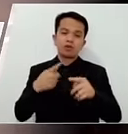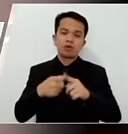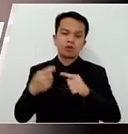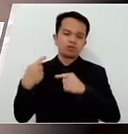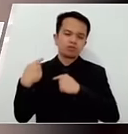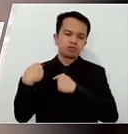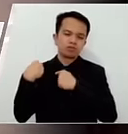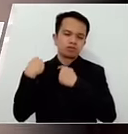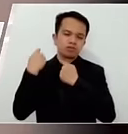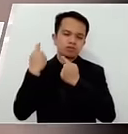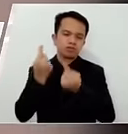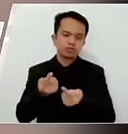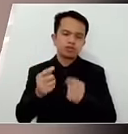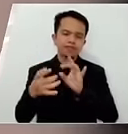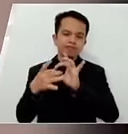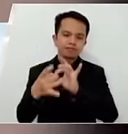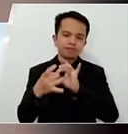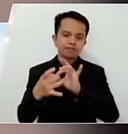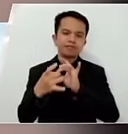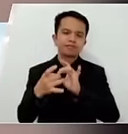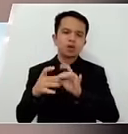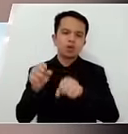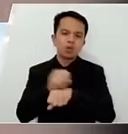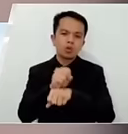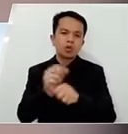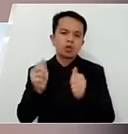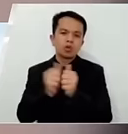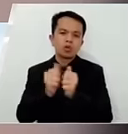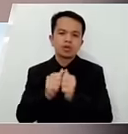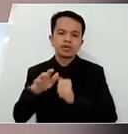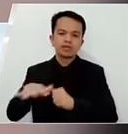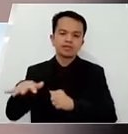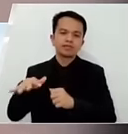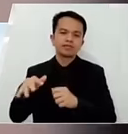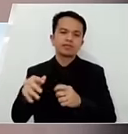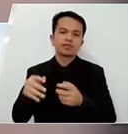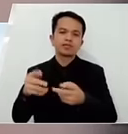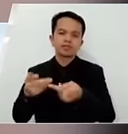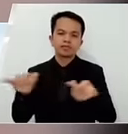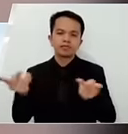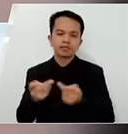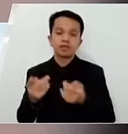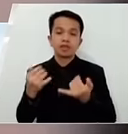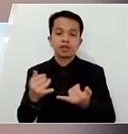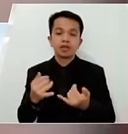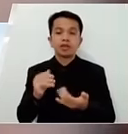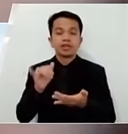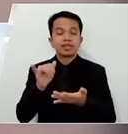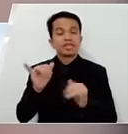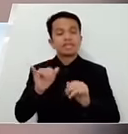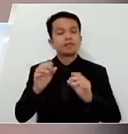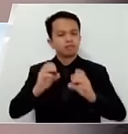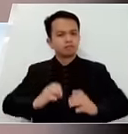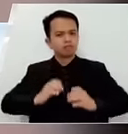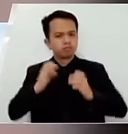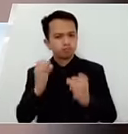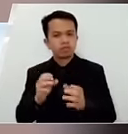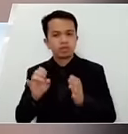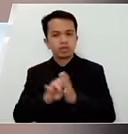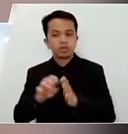pagka-coordinate natin at pagkipagtrabaho natin sa ating counterparts dito. At tulad ng kanilang commitment na pagdating natin ay